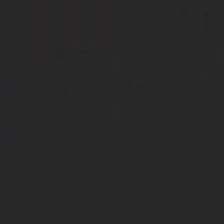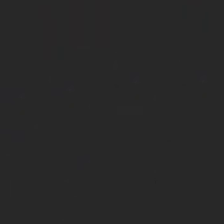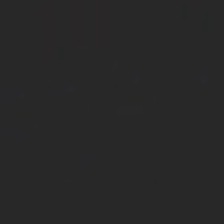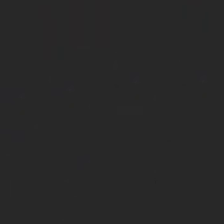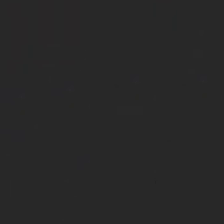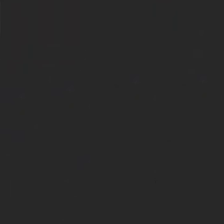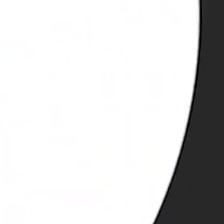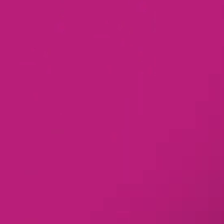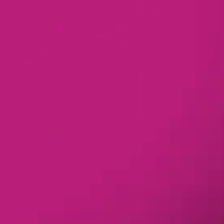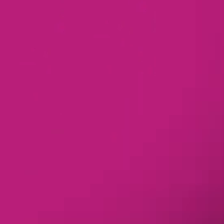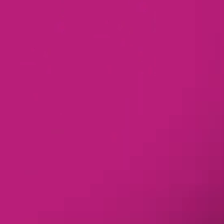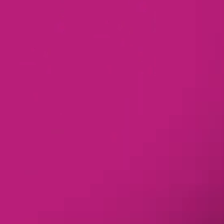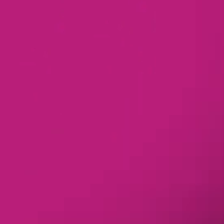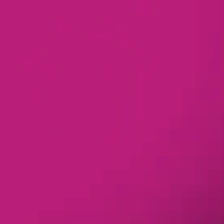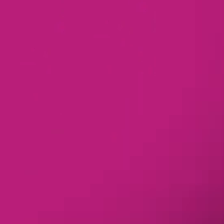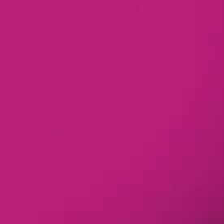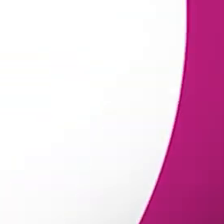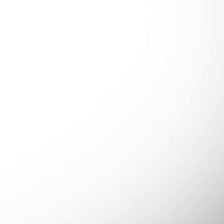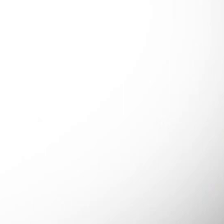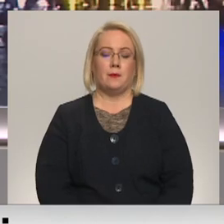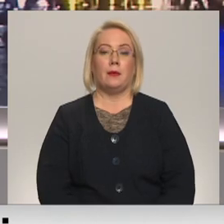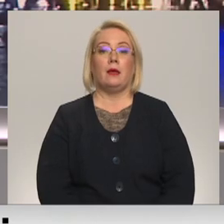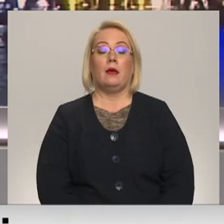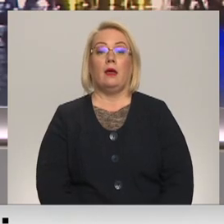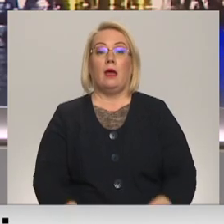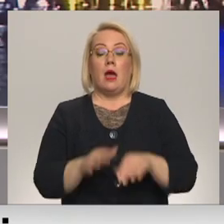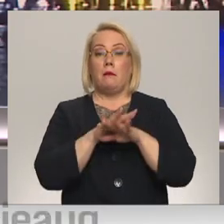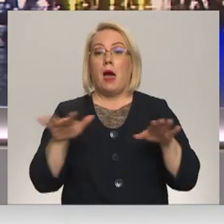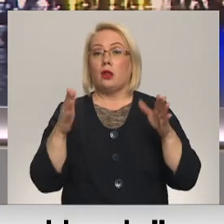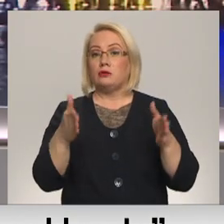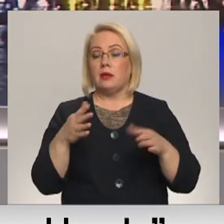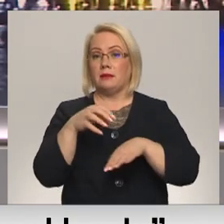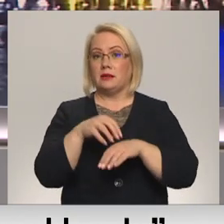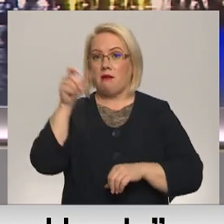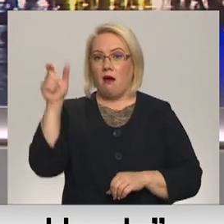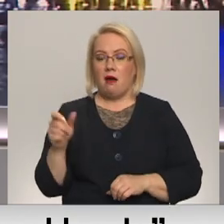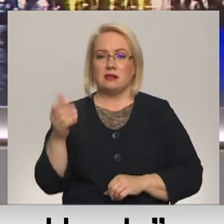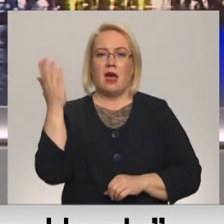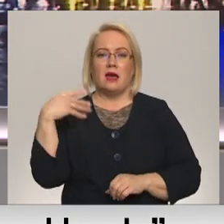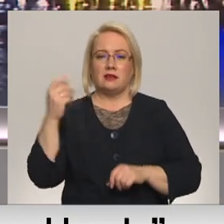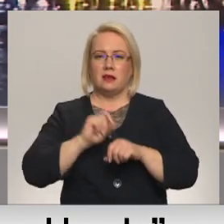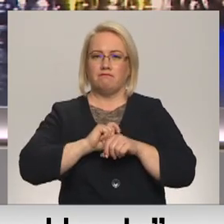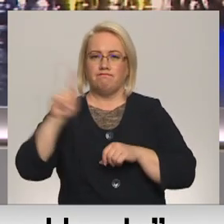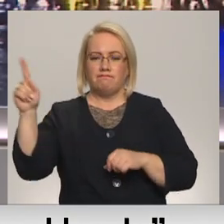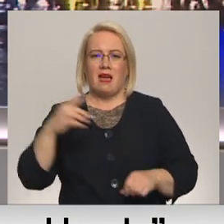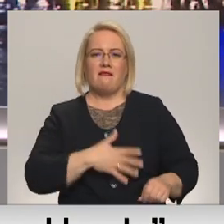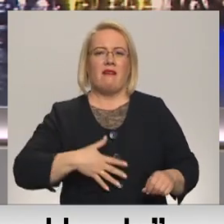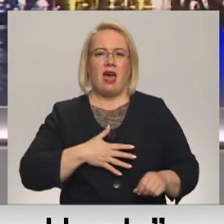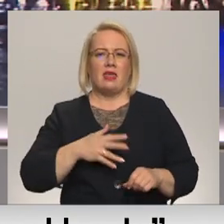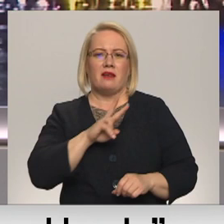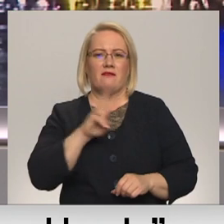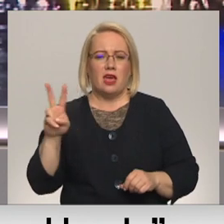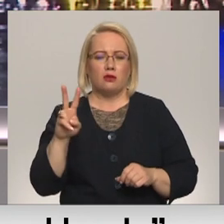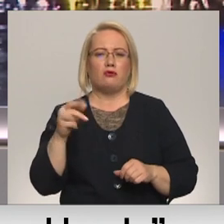Re, viss ēters ir te! Bērnu slimnīcas ārsti aicina pašlaik uzliesmojušo vēdera vīrusu